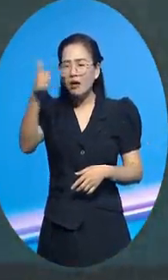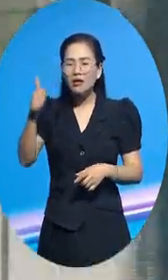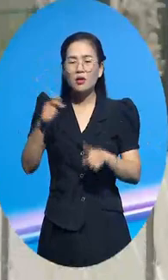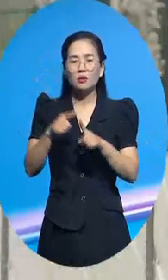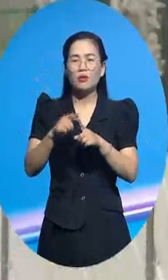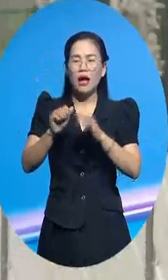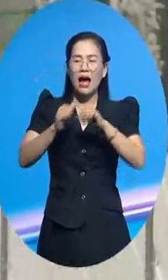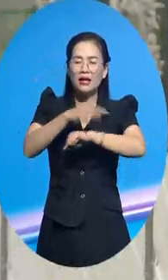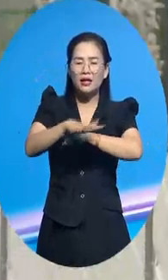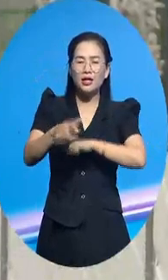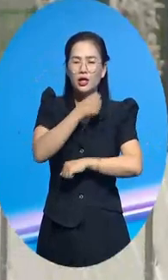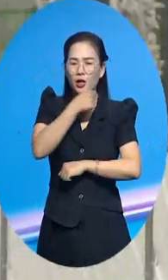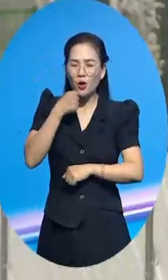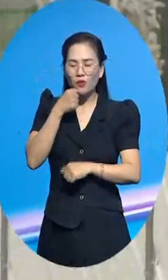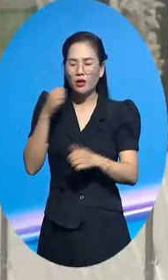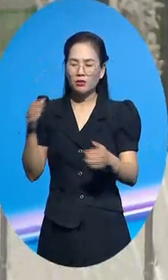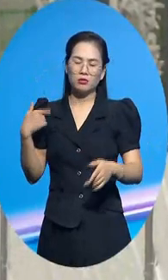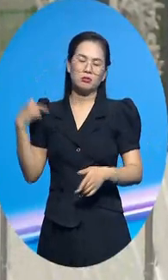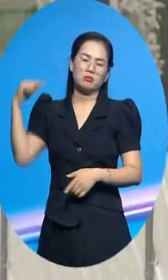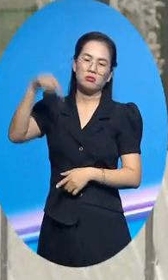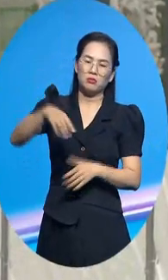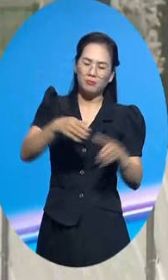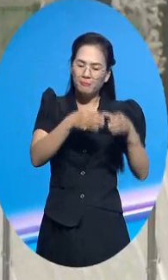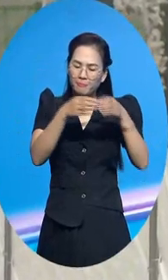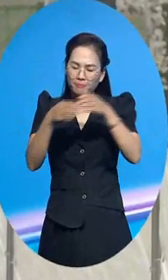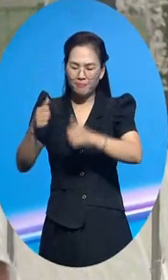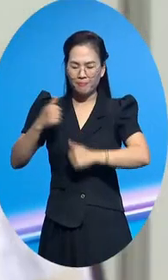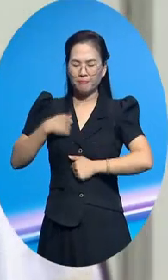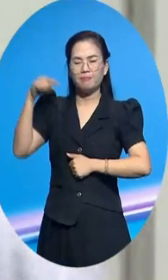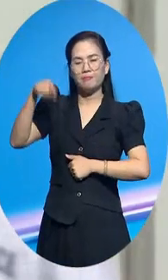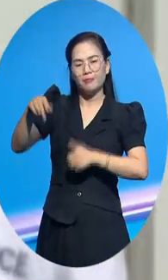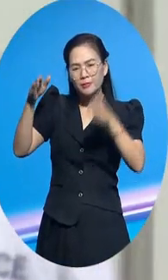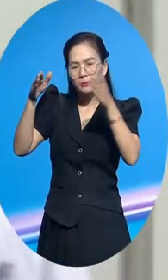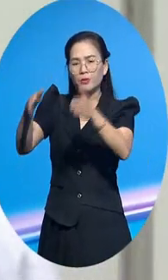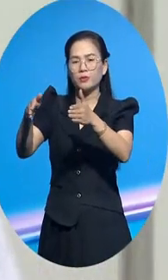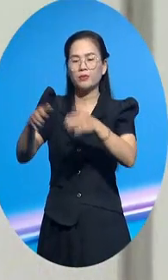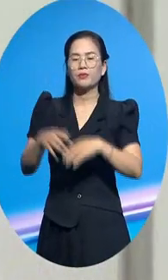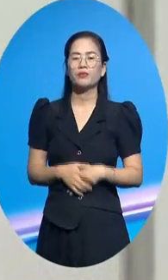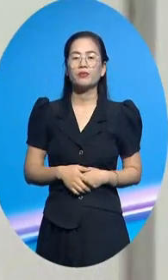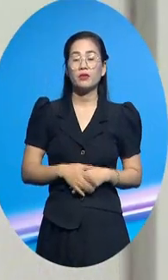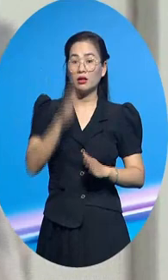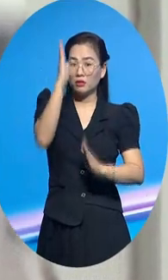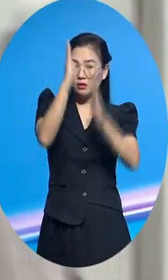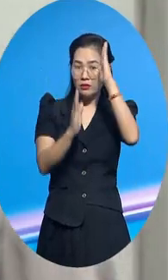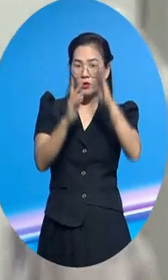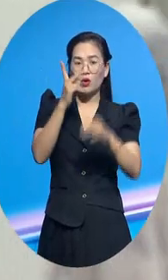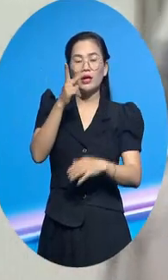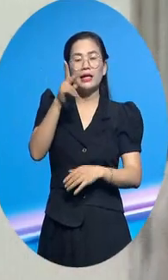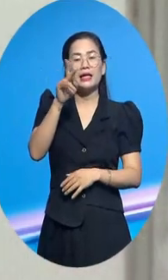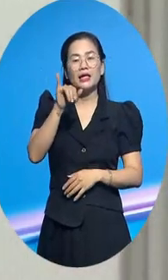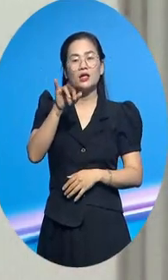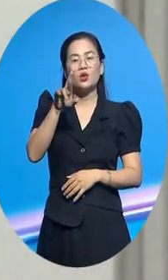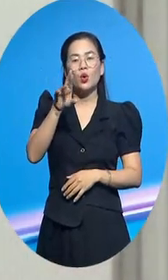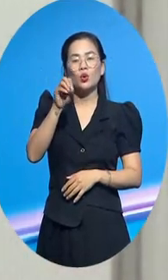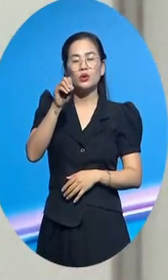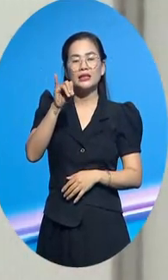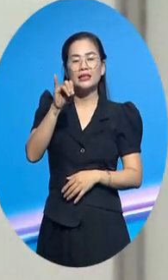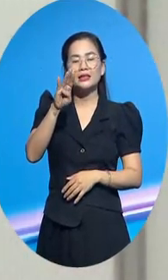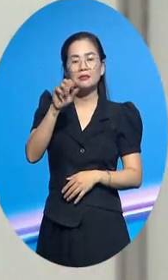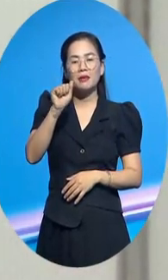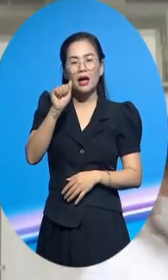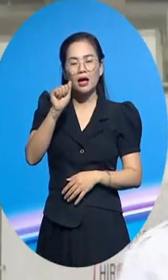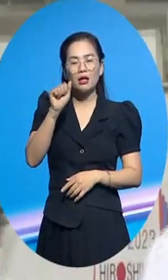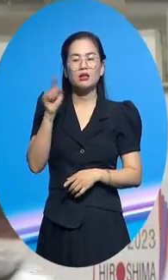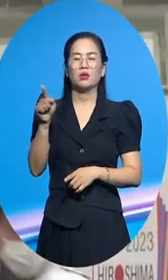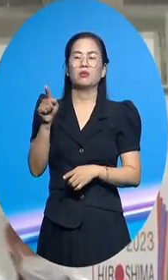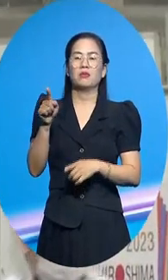ninh. Thủ tướng Nhật Bản Kishida Fumio cho biết, thành phố Hiroshima được xem là biểu tượng của hòa bình thế giới. Tại đây, lãnh đạo